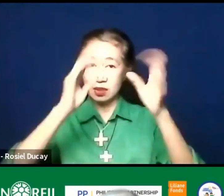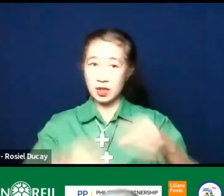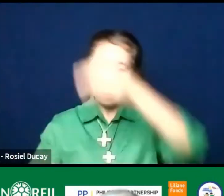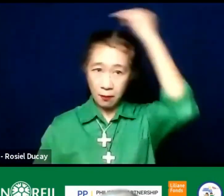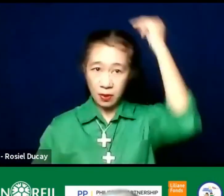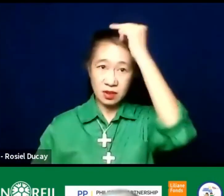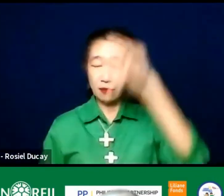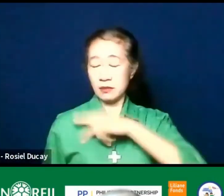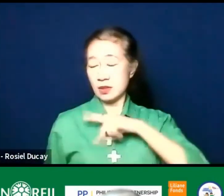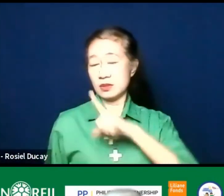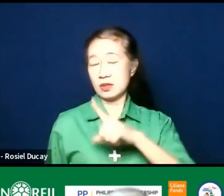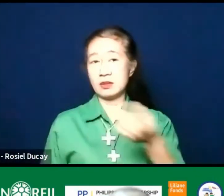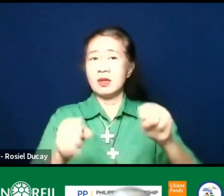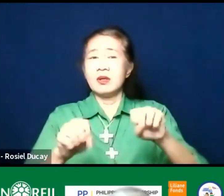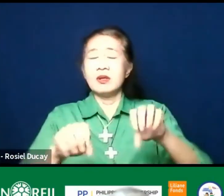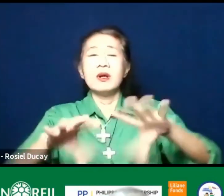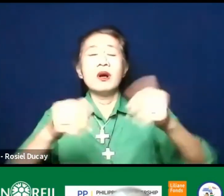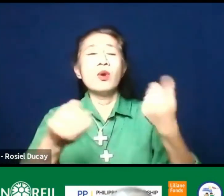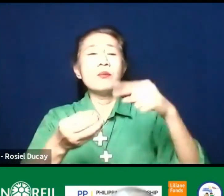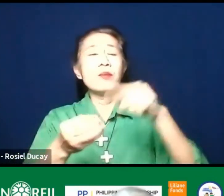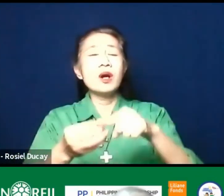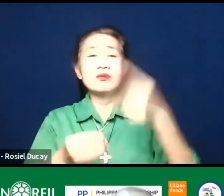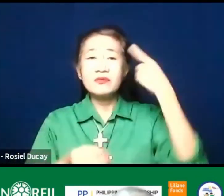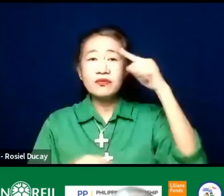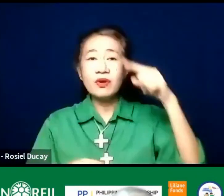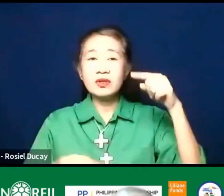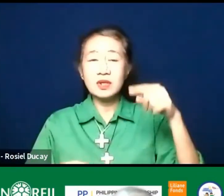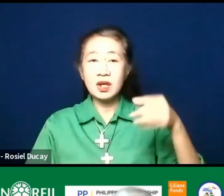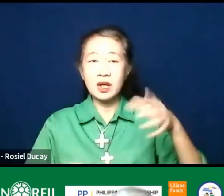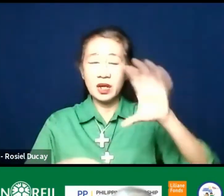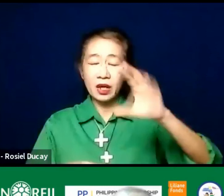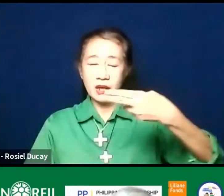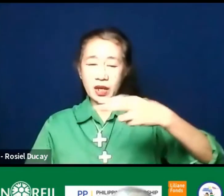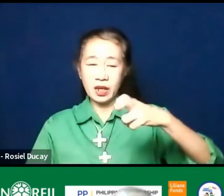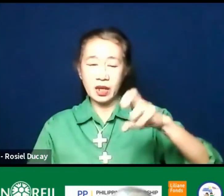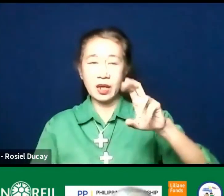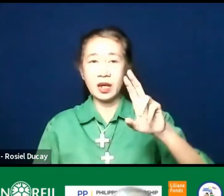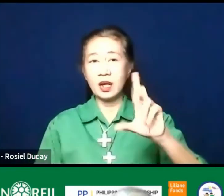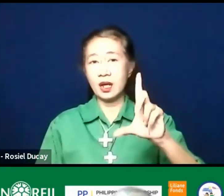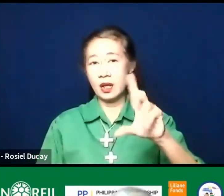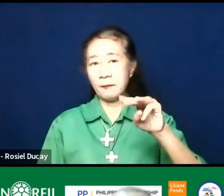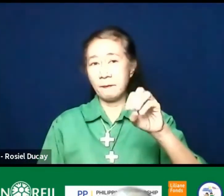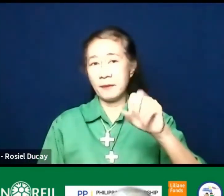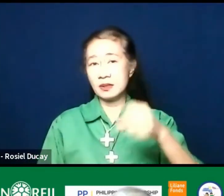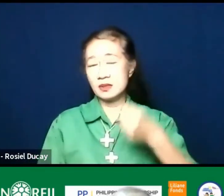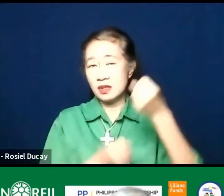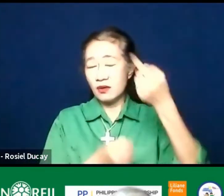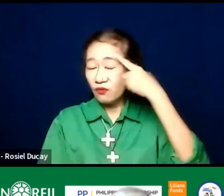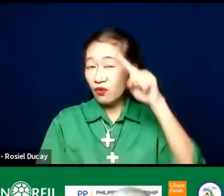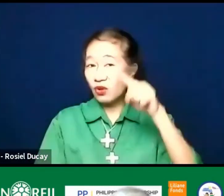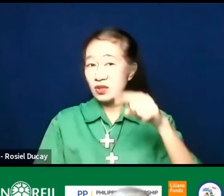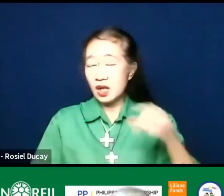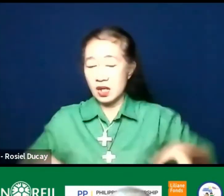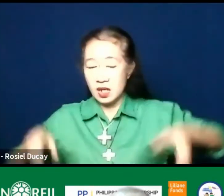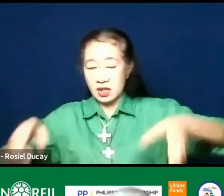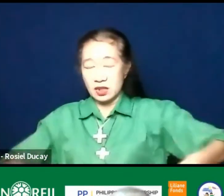personal flotation device. Paano naman daw po doon sa helmet na sinuggest po kanina sa mga naka-wheelchair in case po